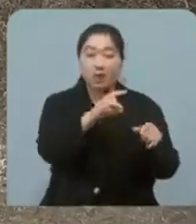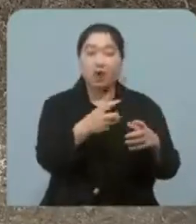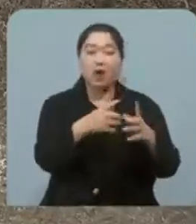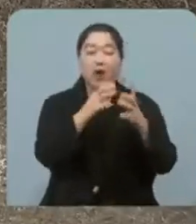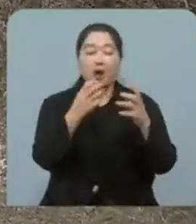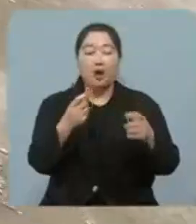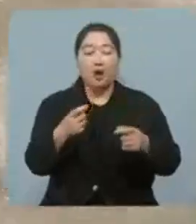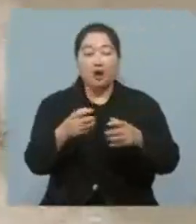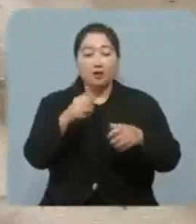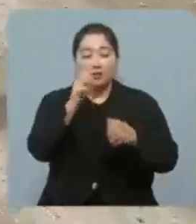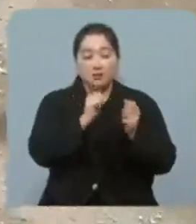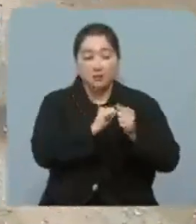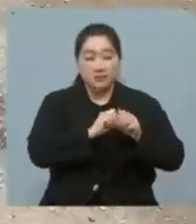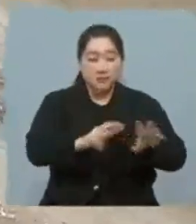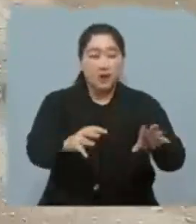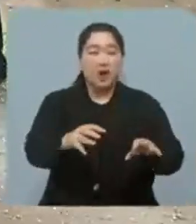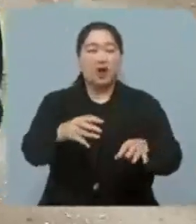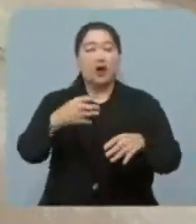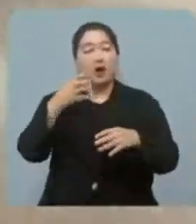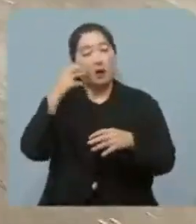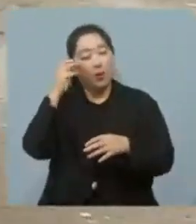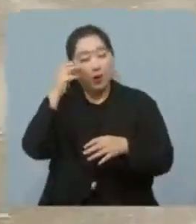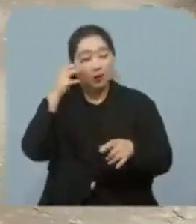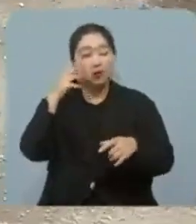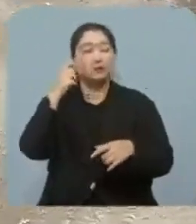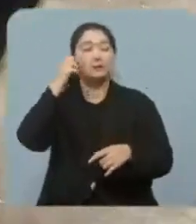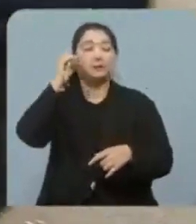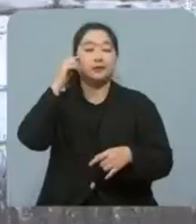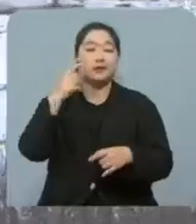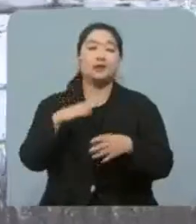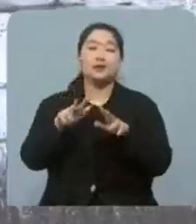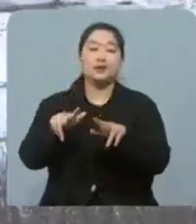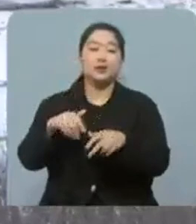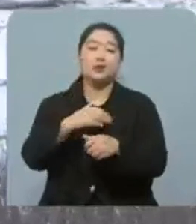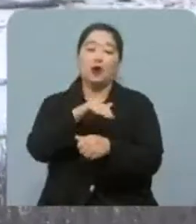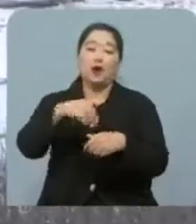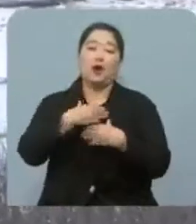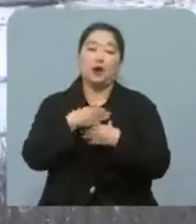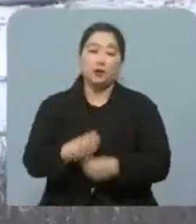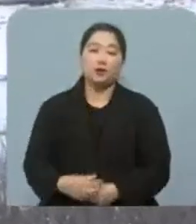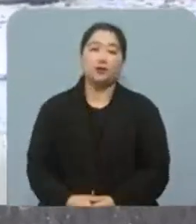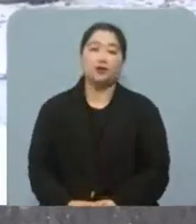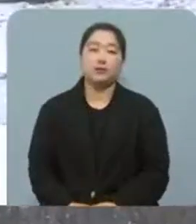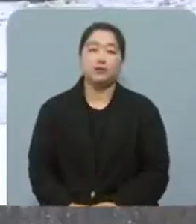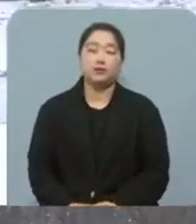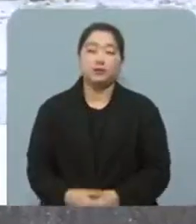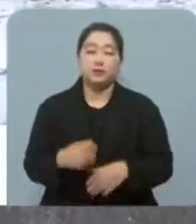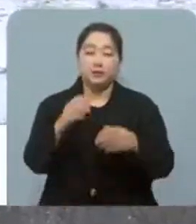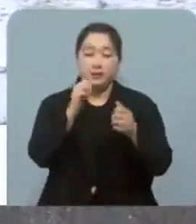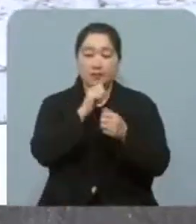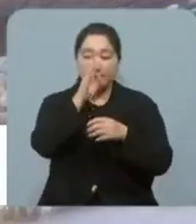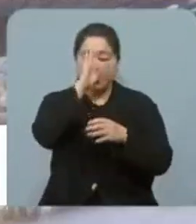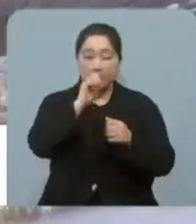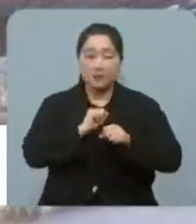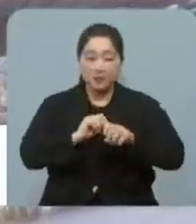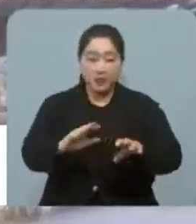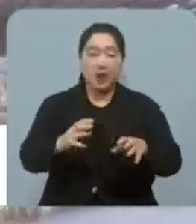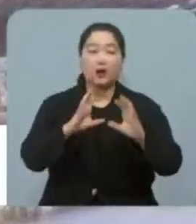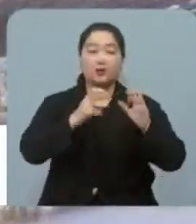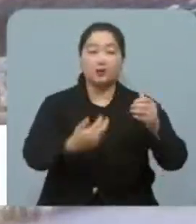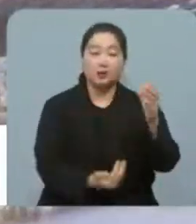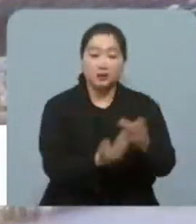창궐의 악몽을 떠올렸던 충청북도는 다소 안도하는 분위기입니다 당시 구제역 확산으로 국가재난까지